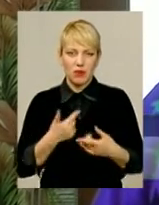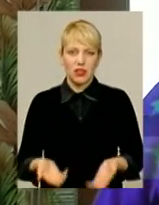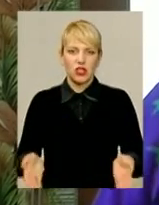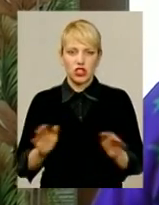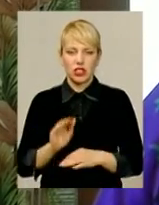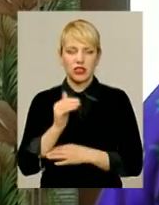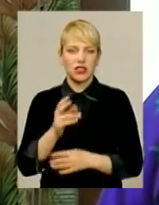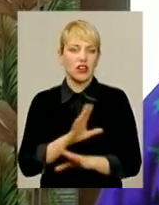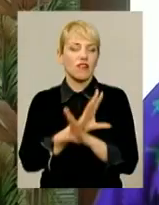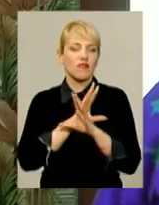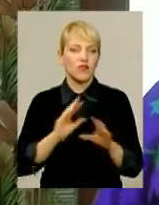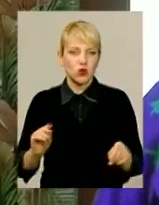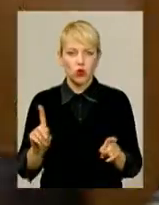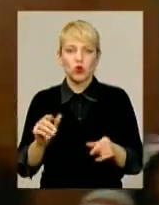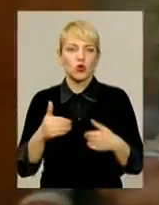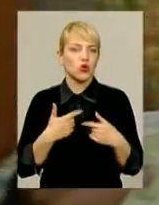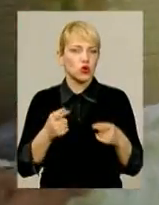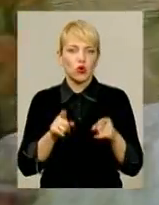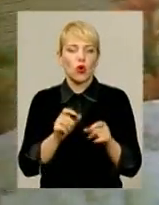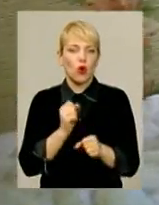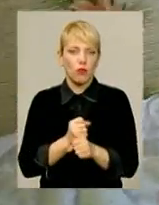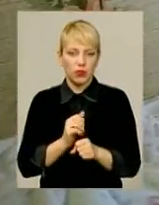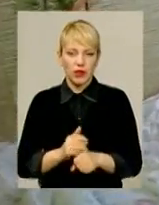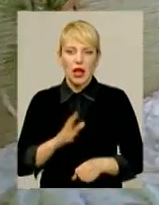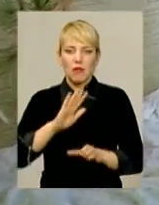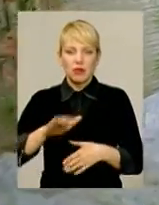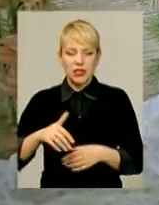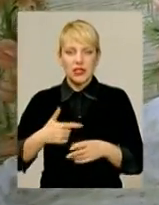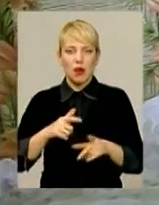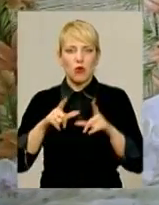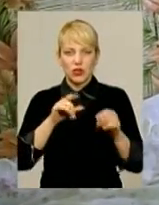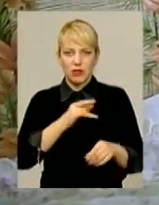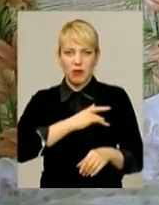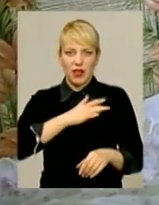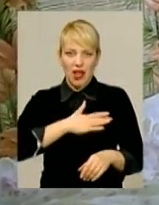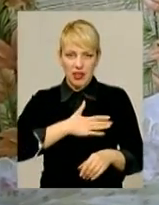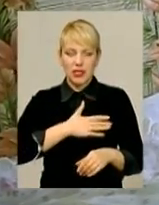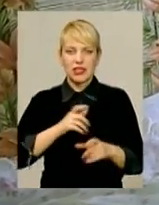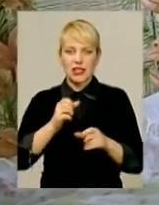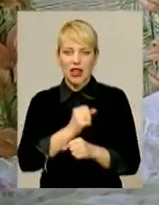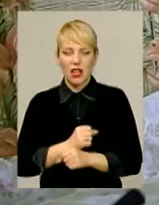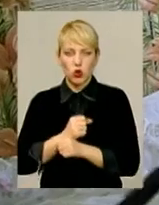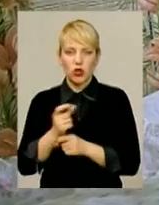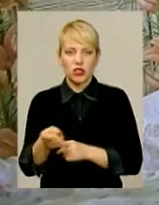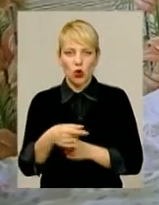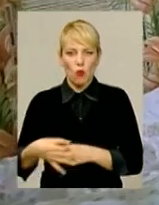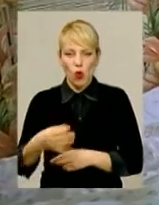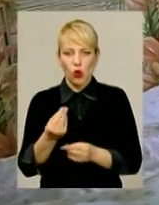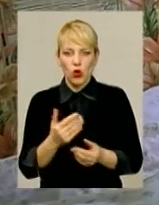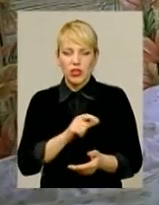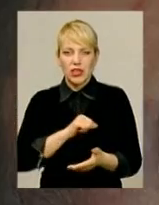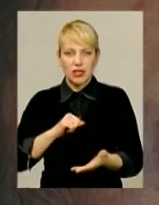все. І що хочеш, то роби. Після торішньої поїздки у приватний санаторій Тернопільської області, кошти, на які родина